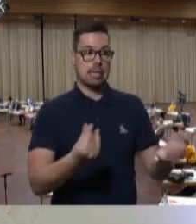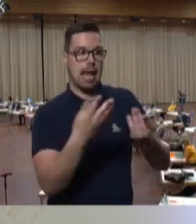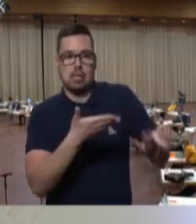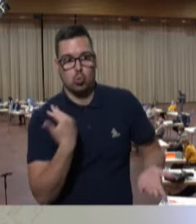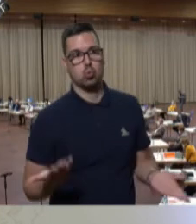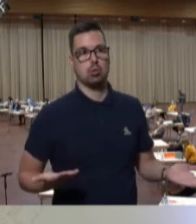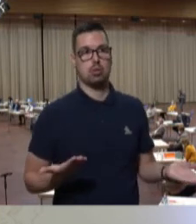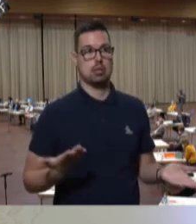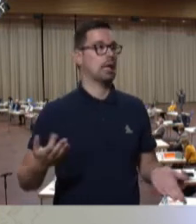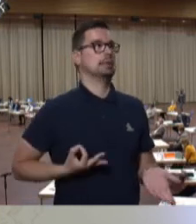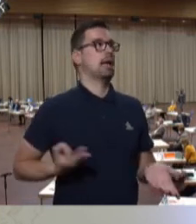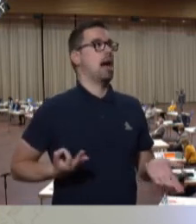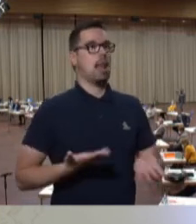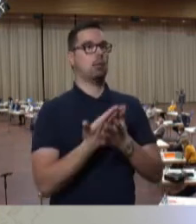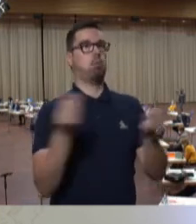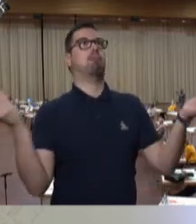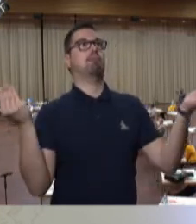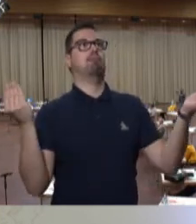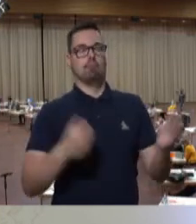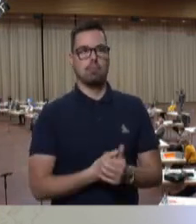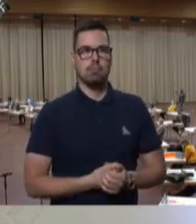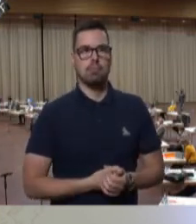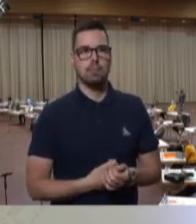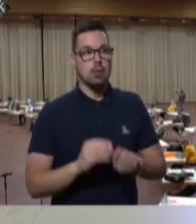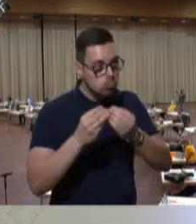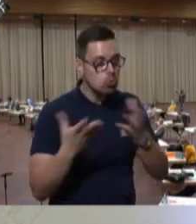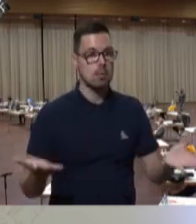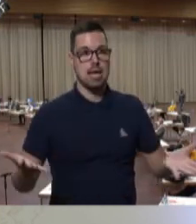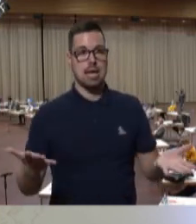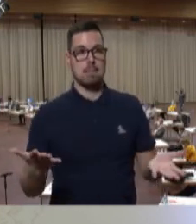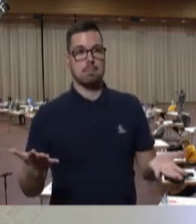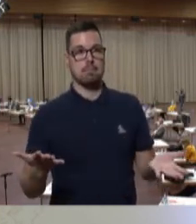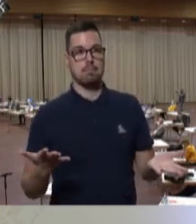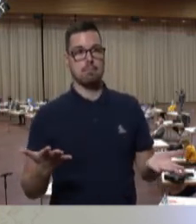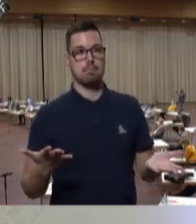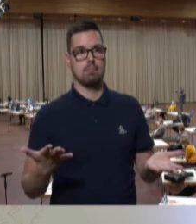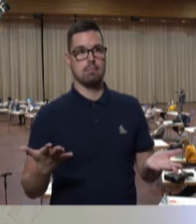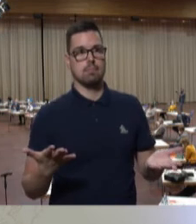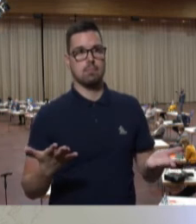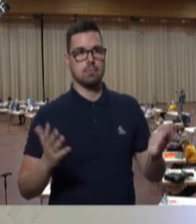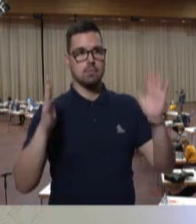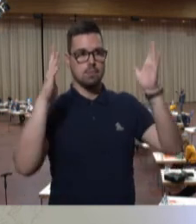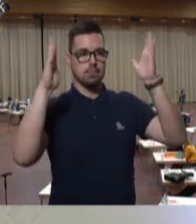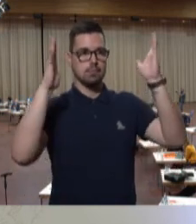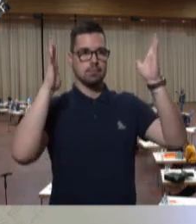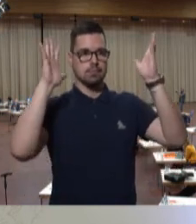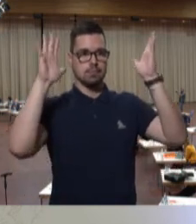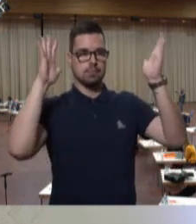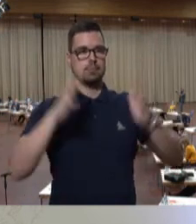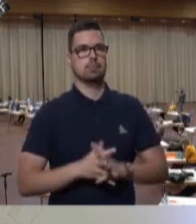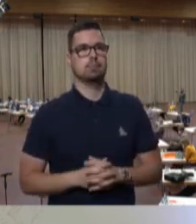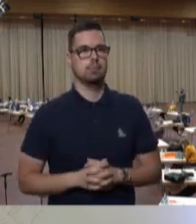ja, kein Saarland, jedenfalls keines mehr, wie wir es kennen und lieben gelernt haben, liebe Kolleginnen und Kollegen.